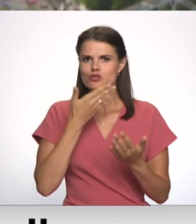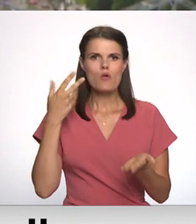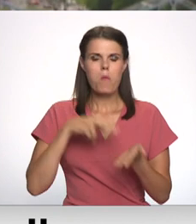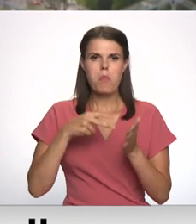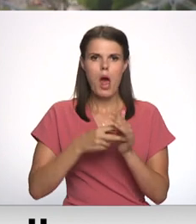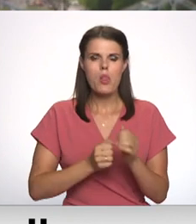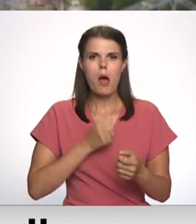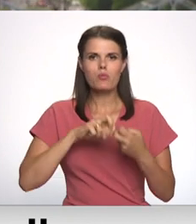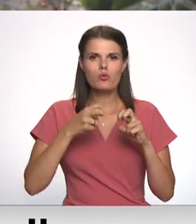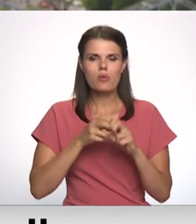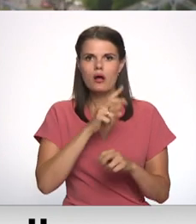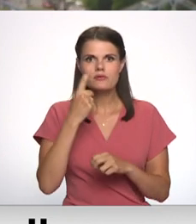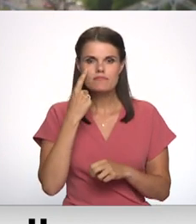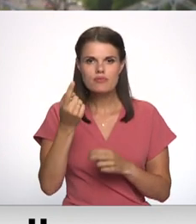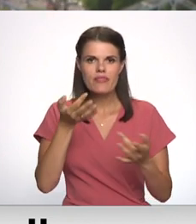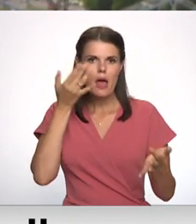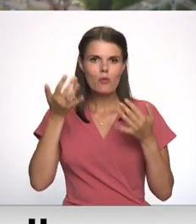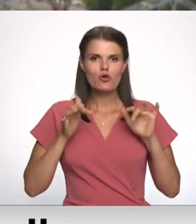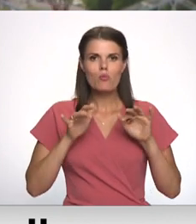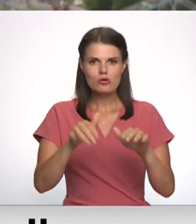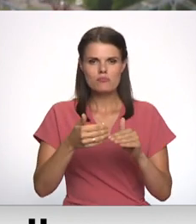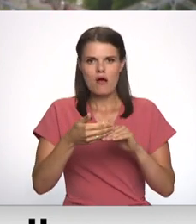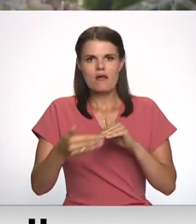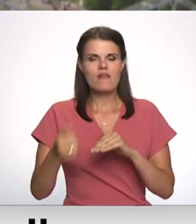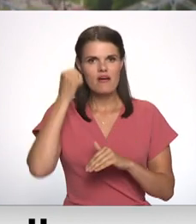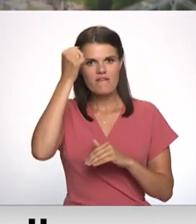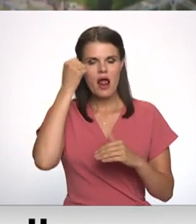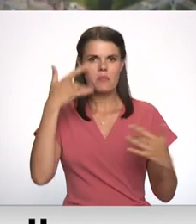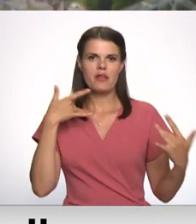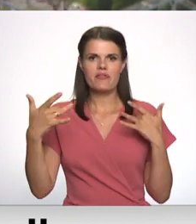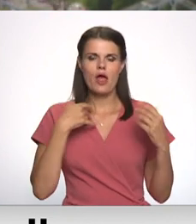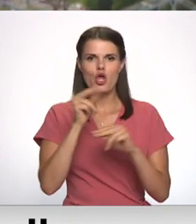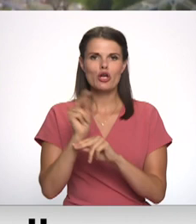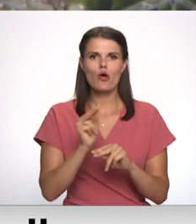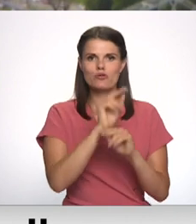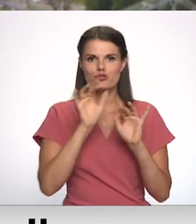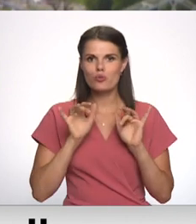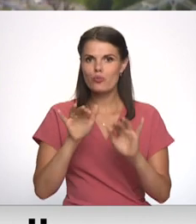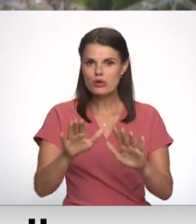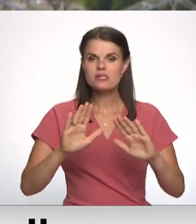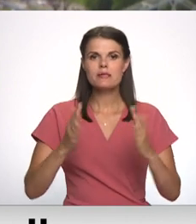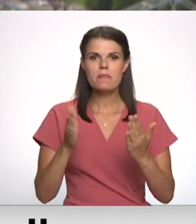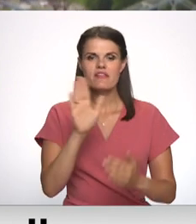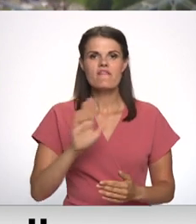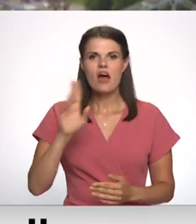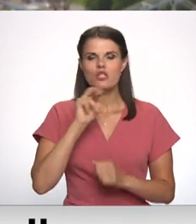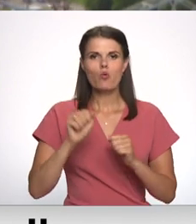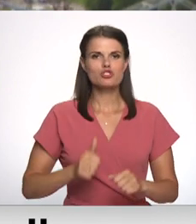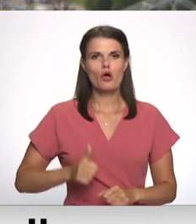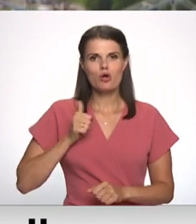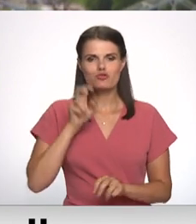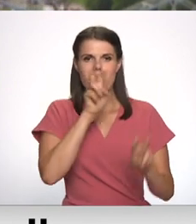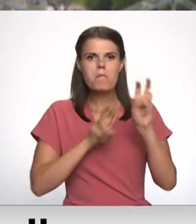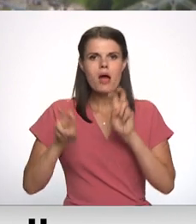atklājās tikai demontāžas procesā, šobrīd kavē Valmieras teātra rekonstrukcijas norisi. Bet uzņēmums valsts nekustamie īpašumi meklē